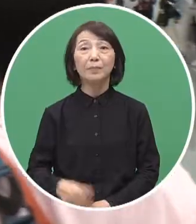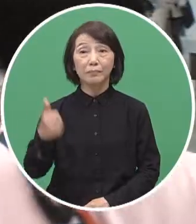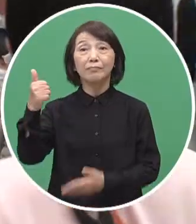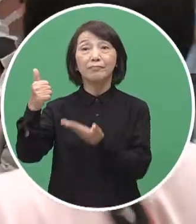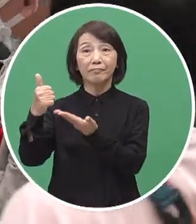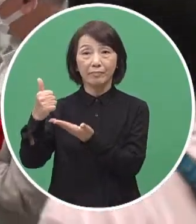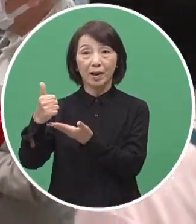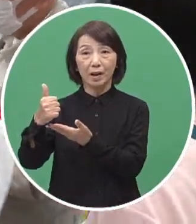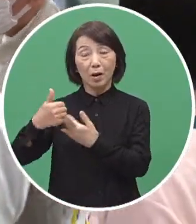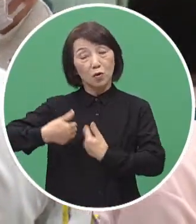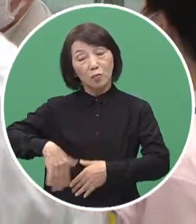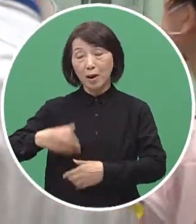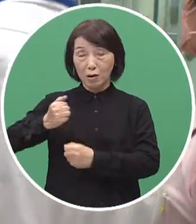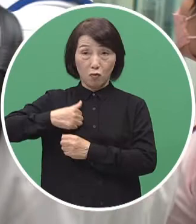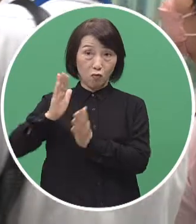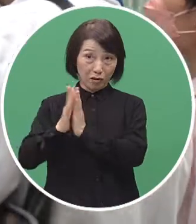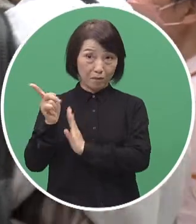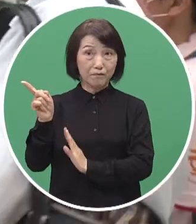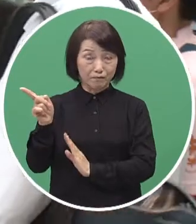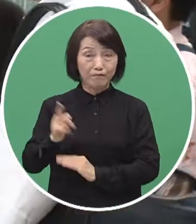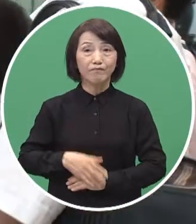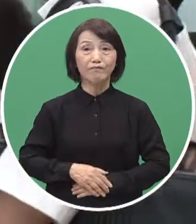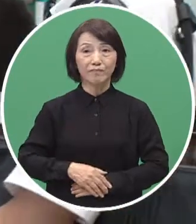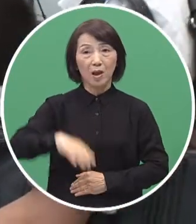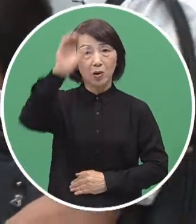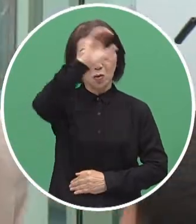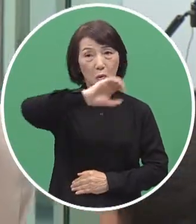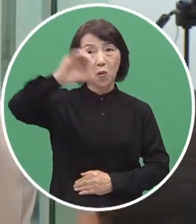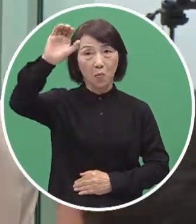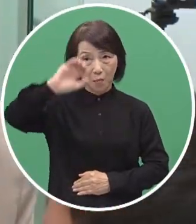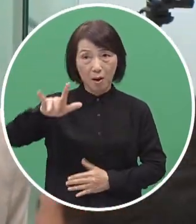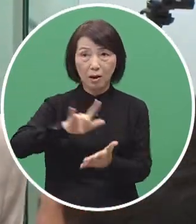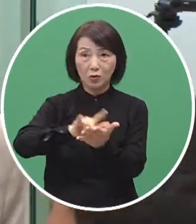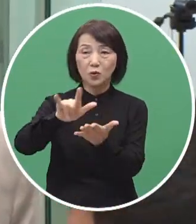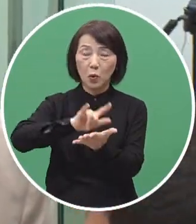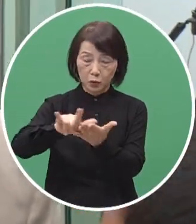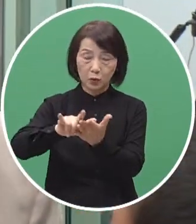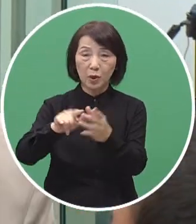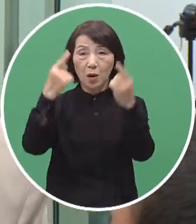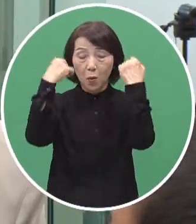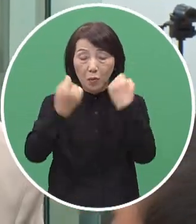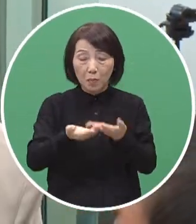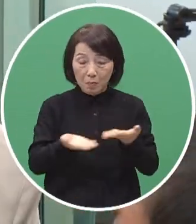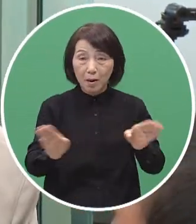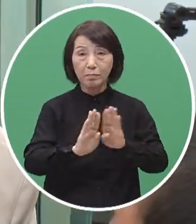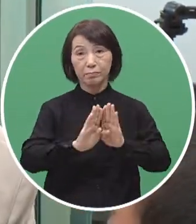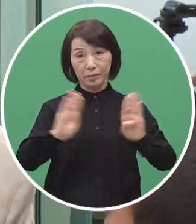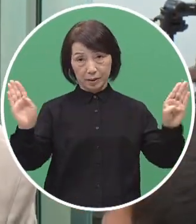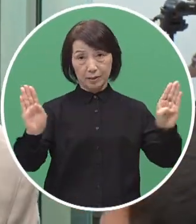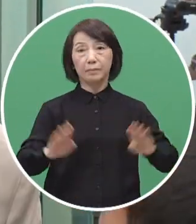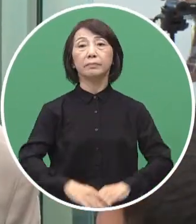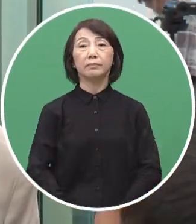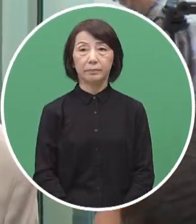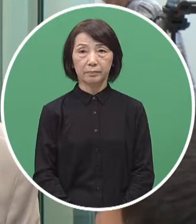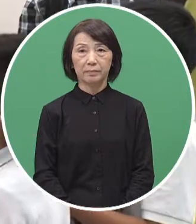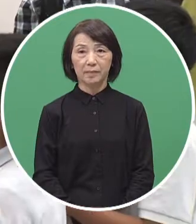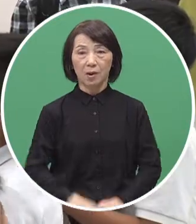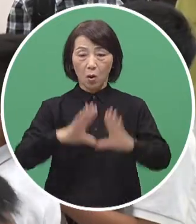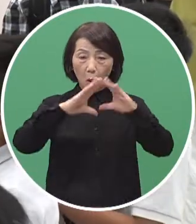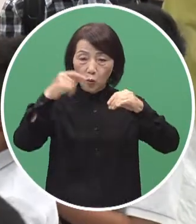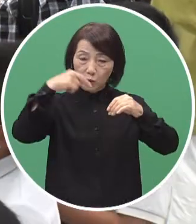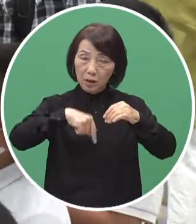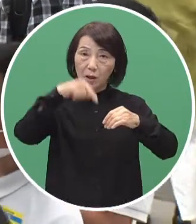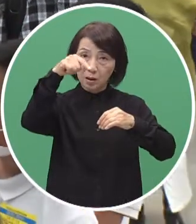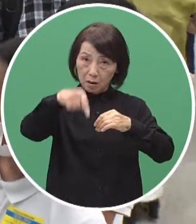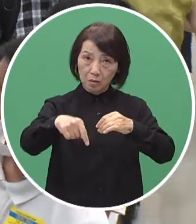植松さんは兵庫県出身、ヨーロッパやニューヨークなどで個展を開催、